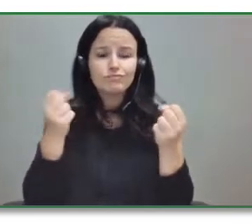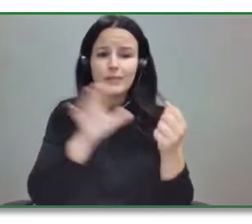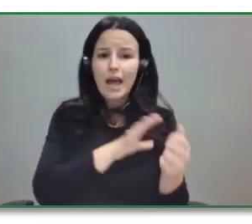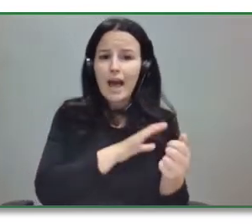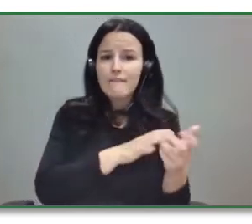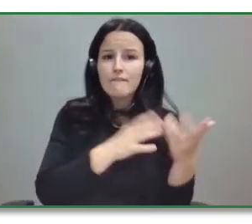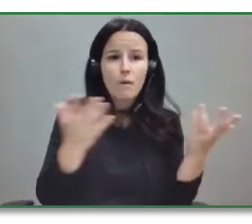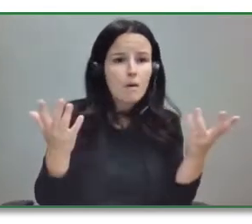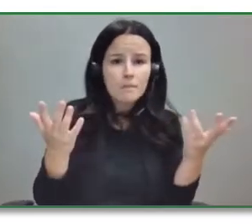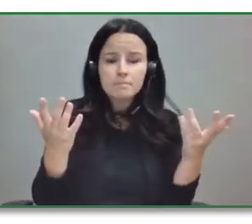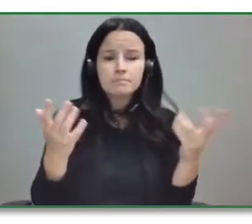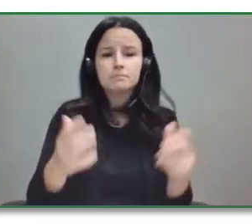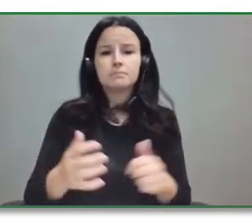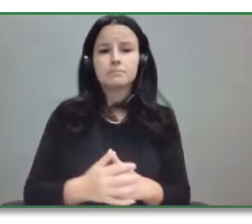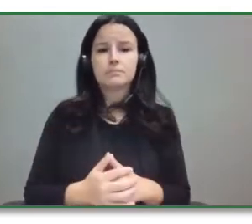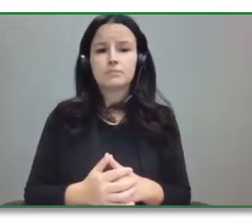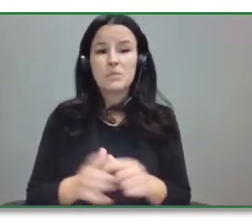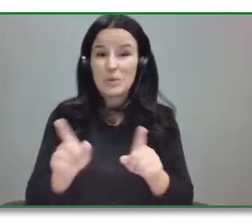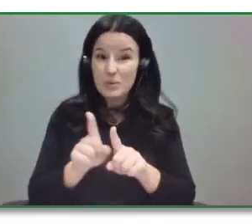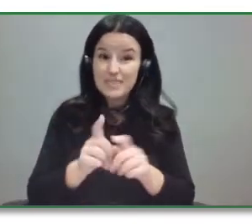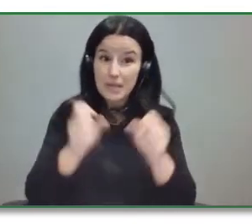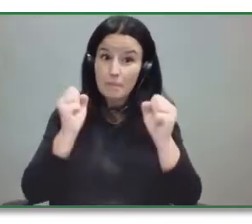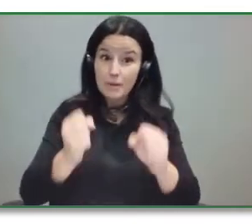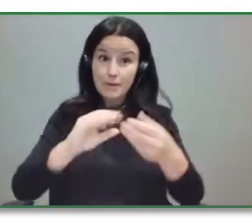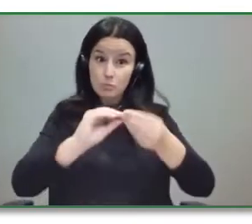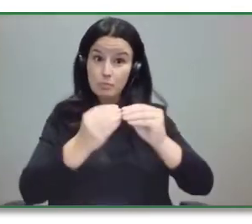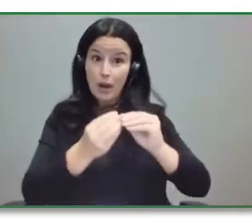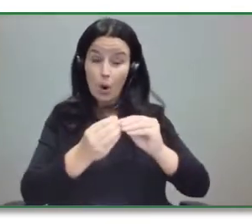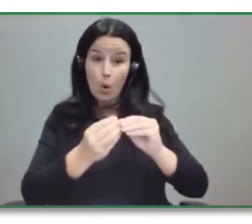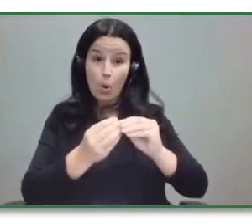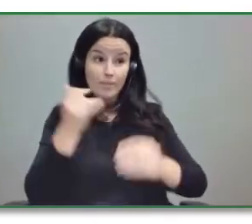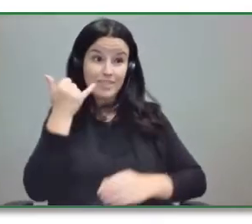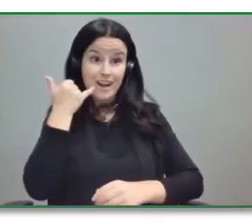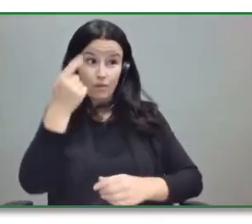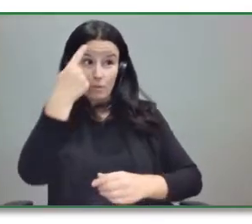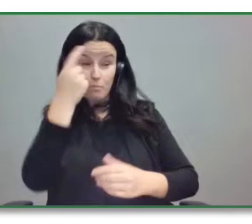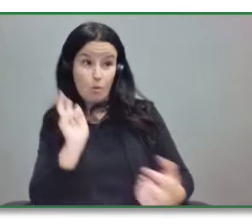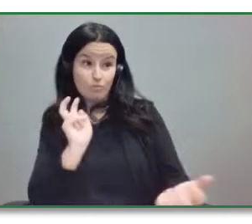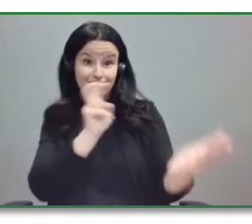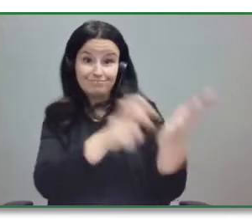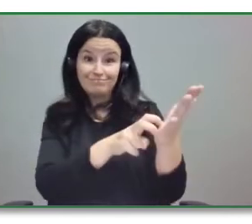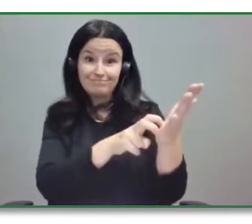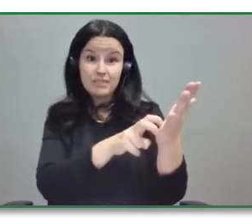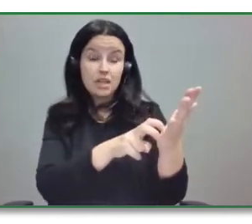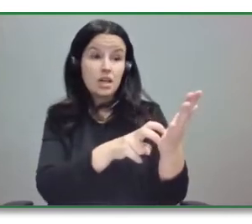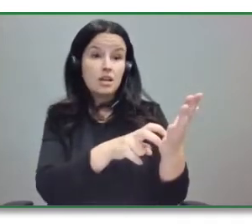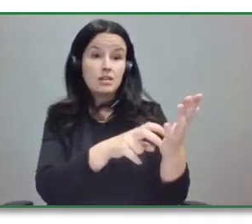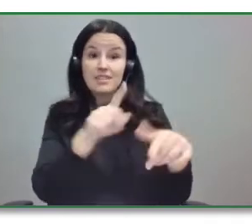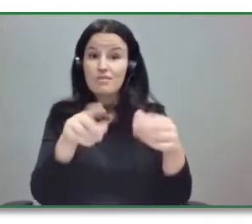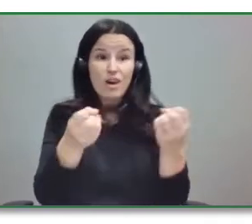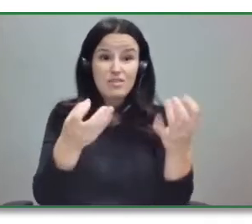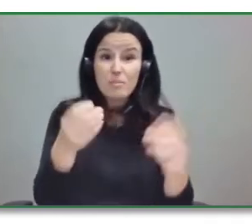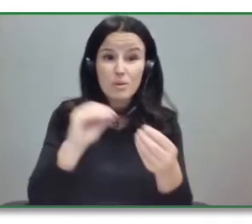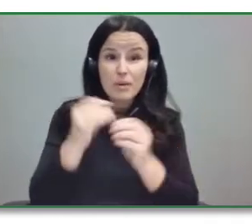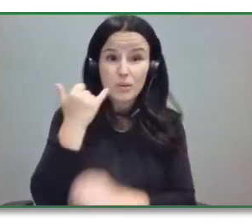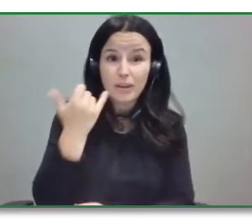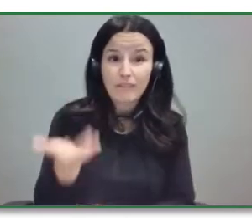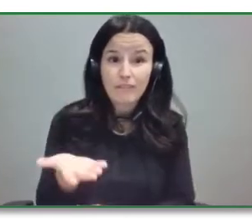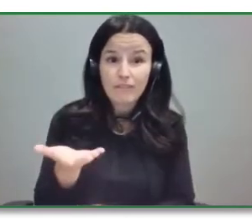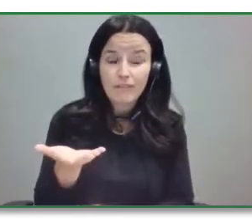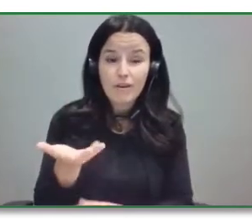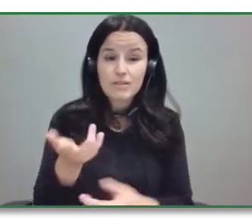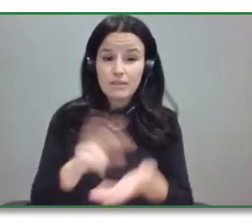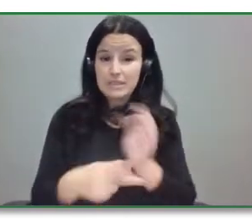et même un numéro de téléphone pour s'inscrire au programme. Parfois, il n'y en a pas. Et ça peut, s'il y en